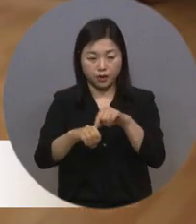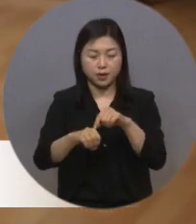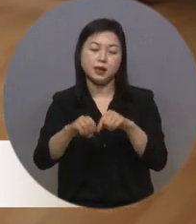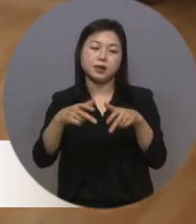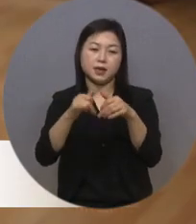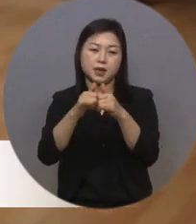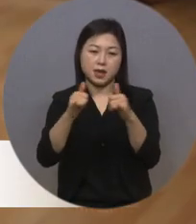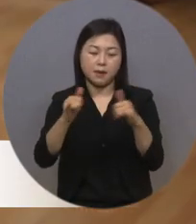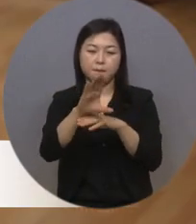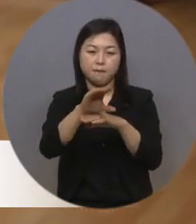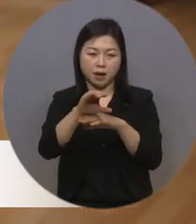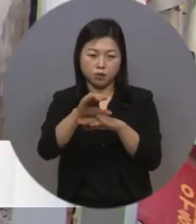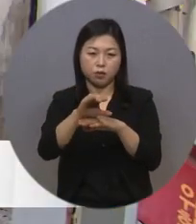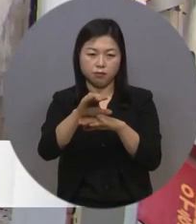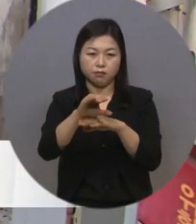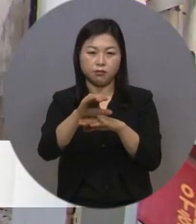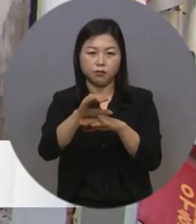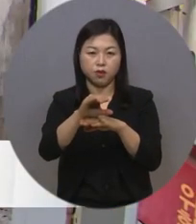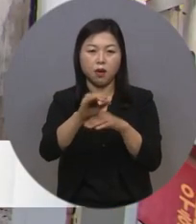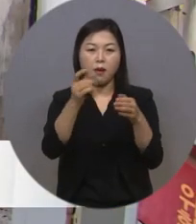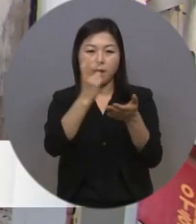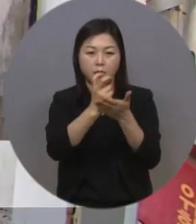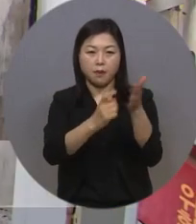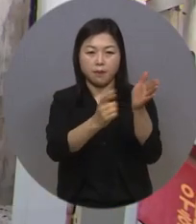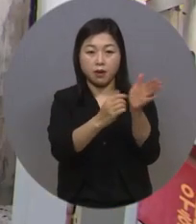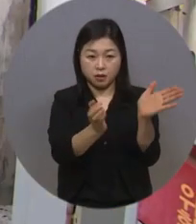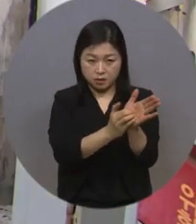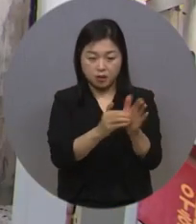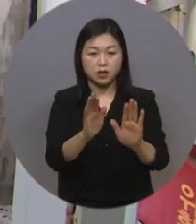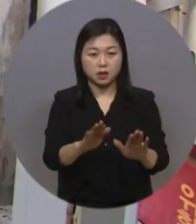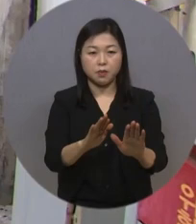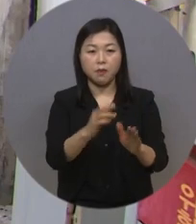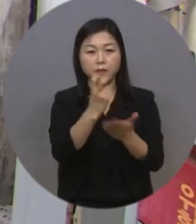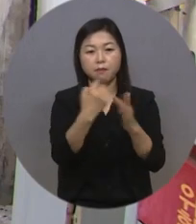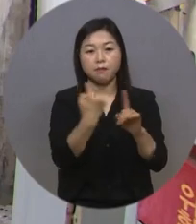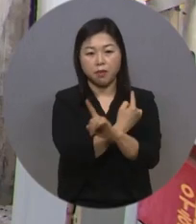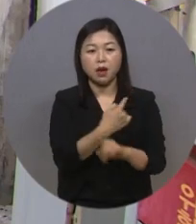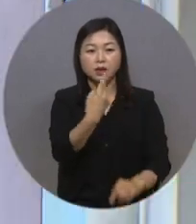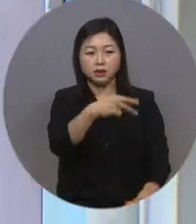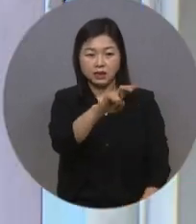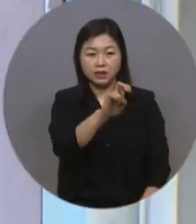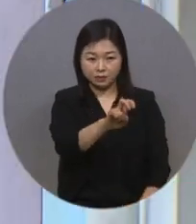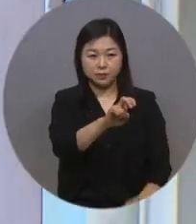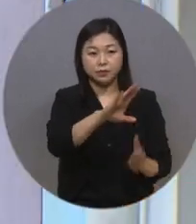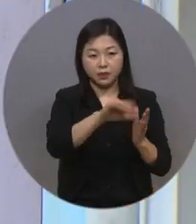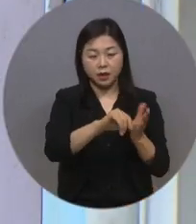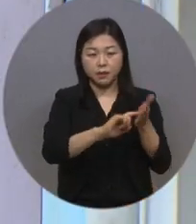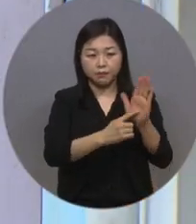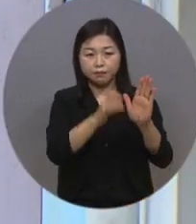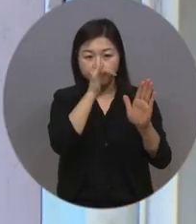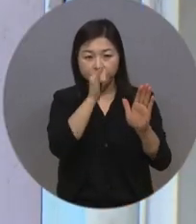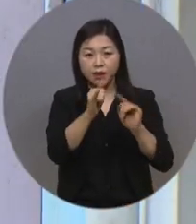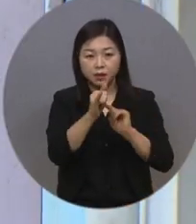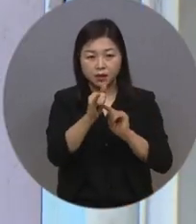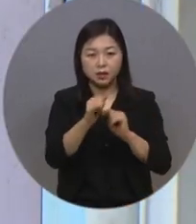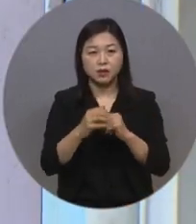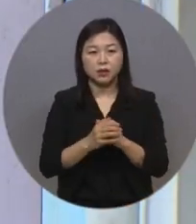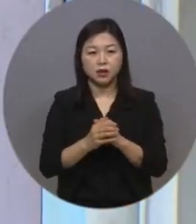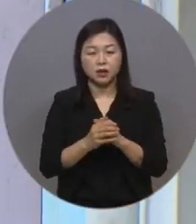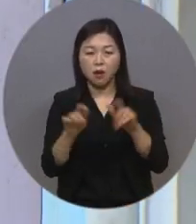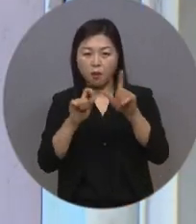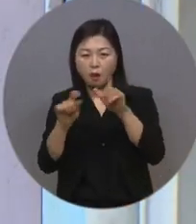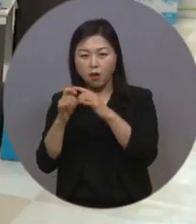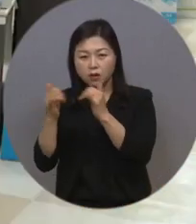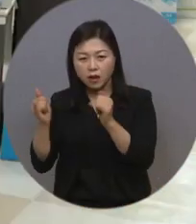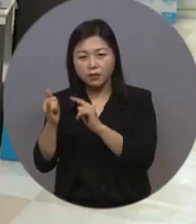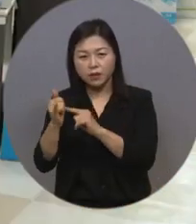편성 비율이 마련됐습니다. 이번 개정안은 지난 2020년에 발표된 소외계층 미디어 포용 종합계획의